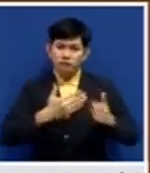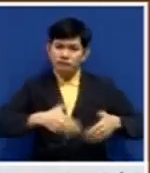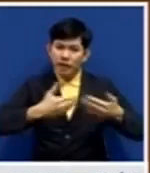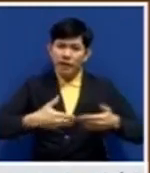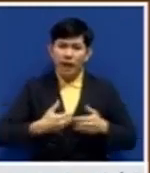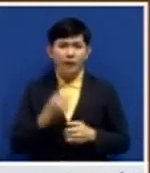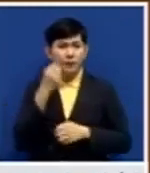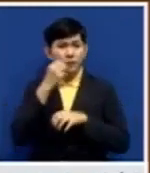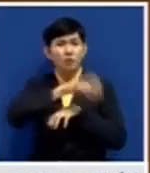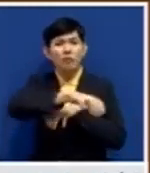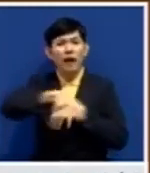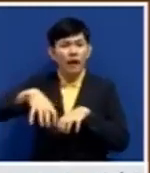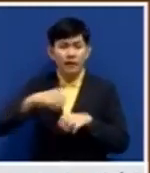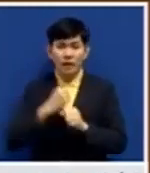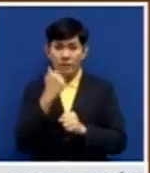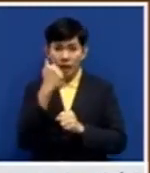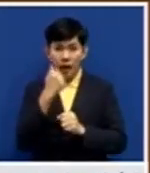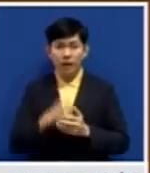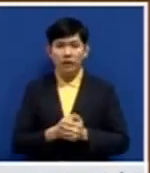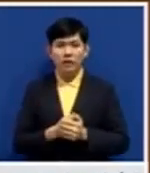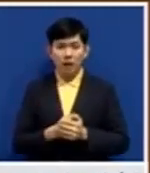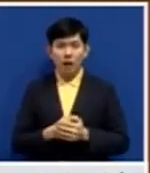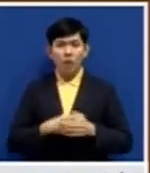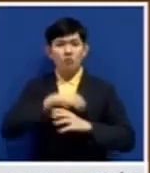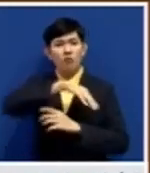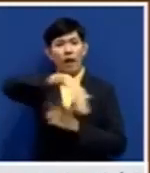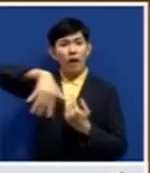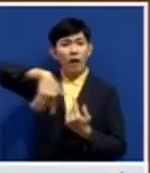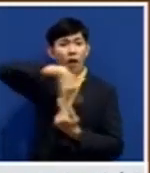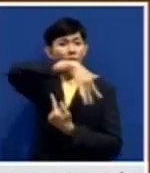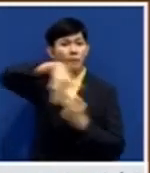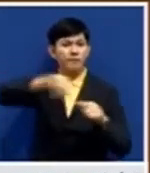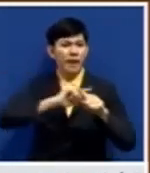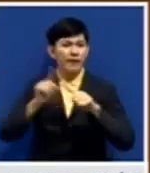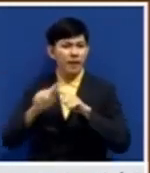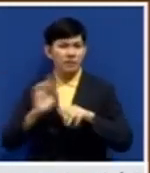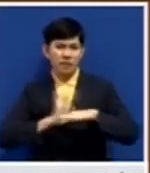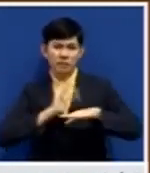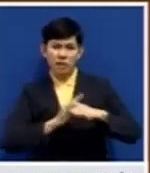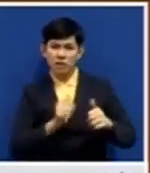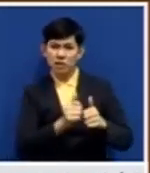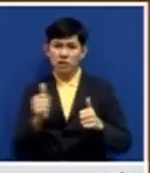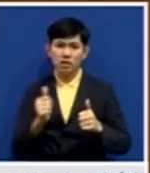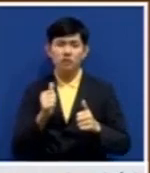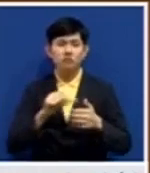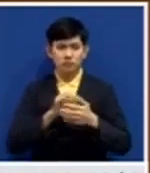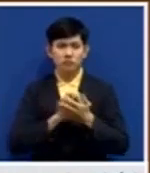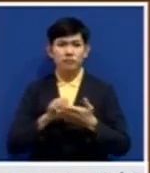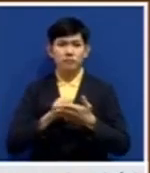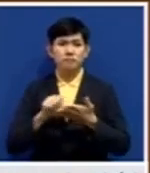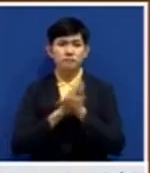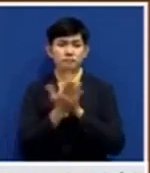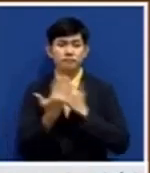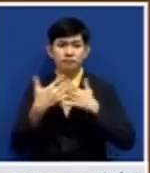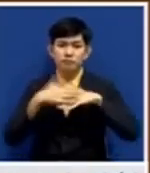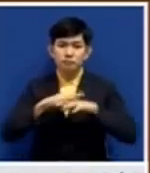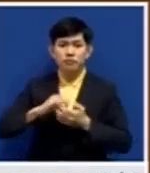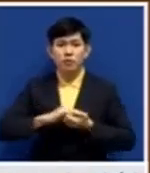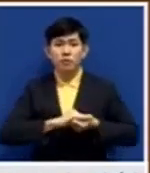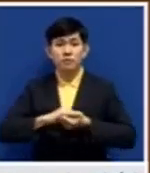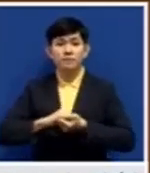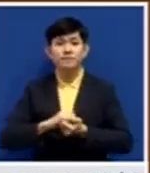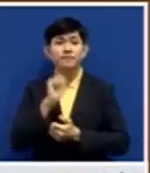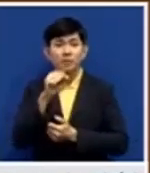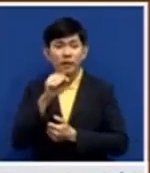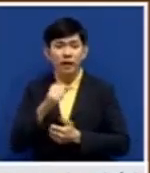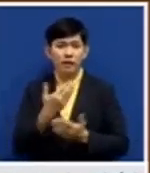ทุกหมู่บ้านได้สามารถรักษาสิ่งแวดล้อมได้อันนี้คือสิ่งที่ต้องปฏิรูปร่วมกันใช่มั้ยครับการ